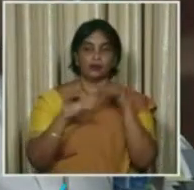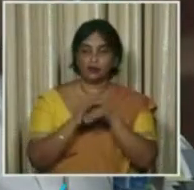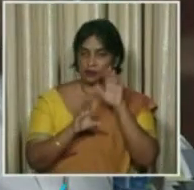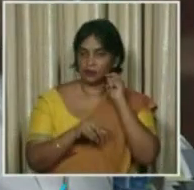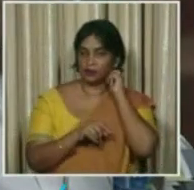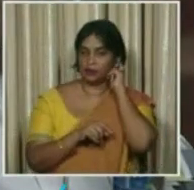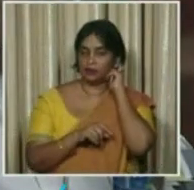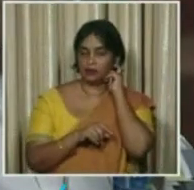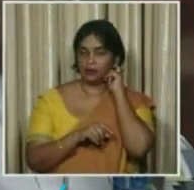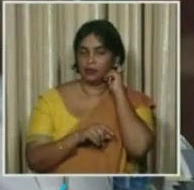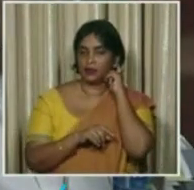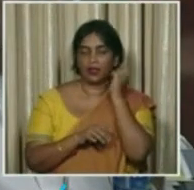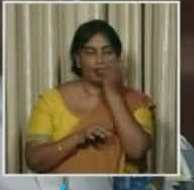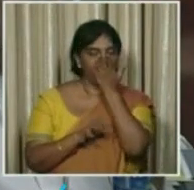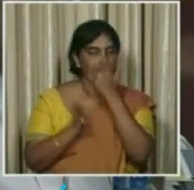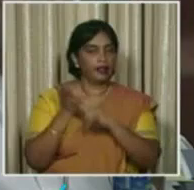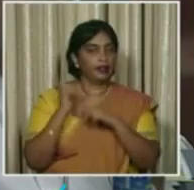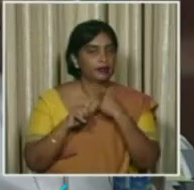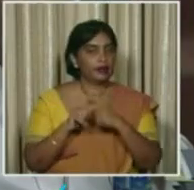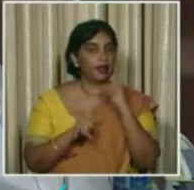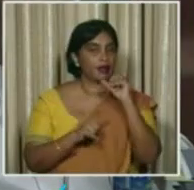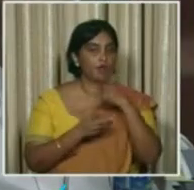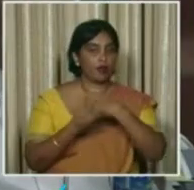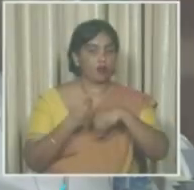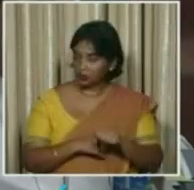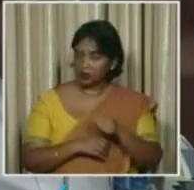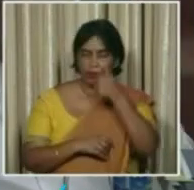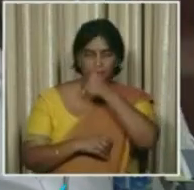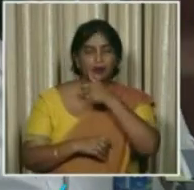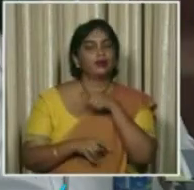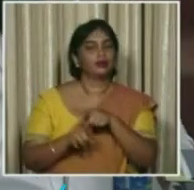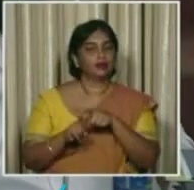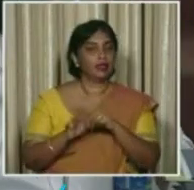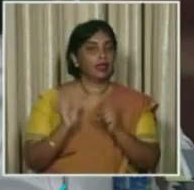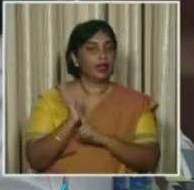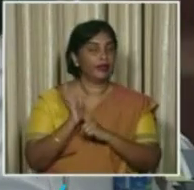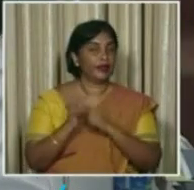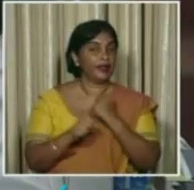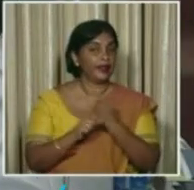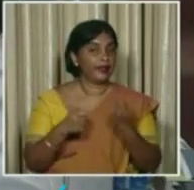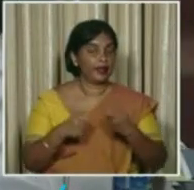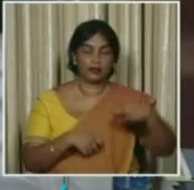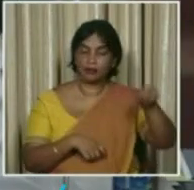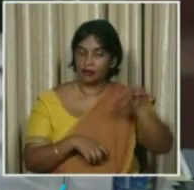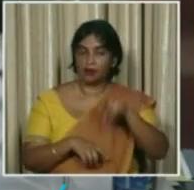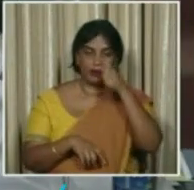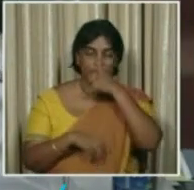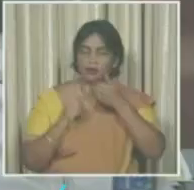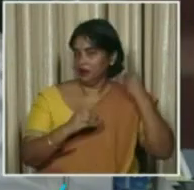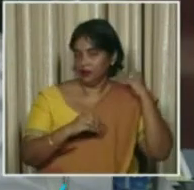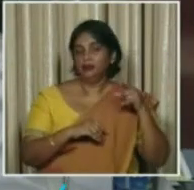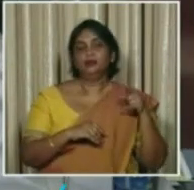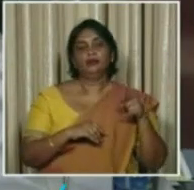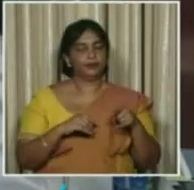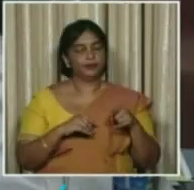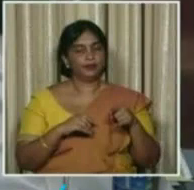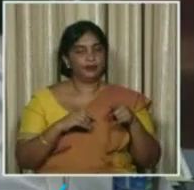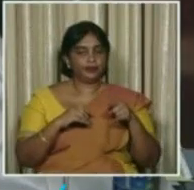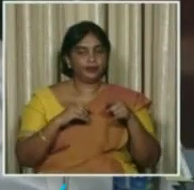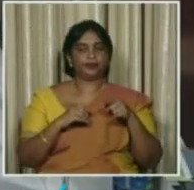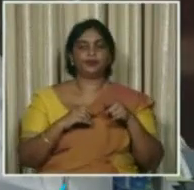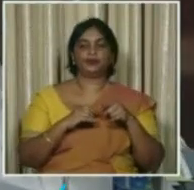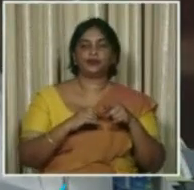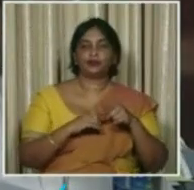සමගම සිදු කළ සීනි බදු වංචාව, කාබනික පොහොර ගෙන්වීම වංචාව, රිට්‍රෝ ගෑස් බිල්ට ගැනීමේ වංචාව දක්වා මෑතක වාර්තා වූ යුනයිටඩ්